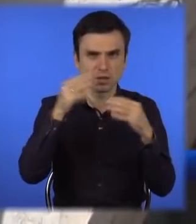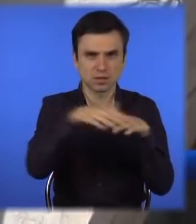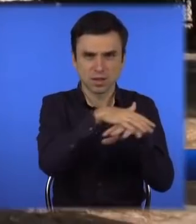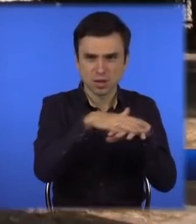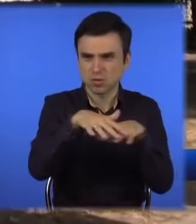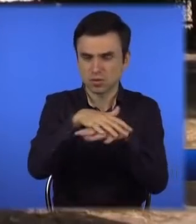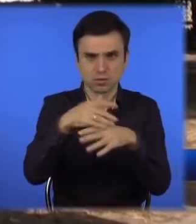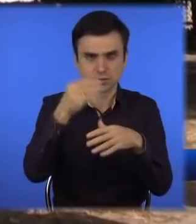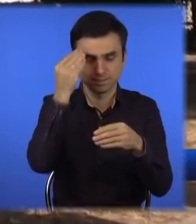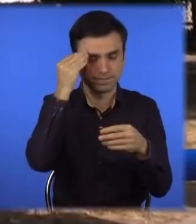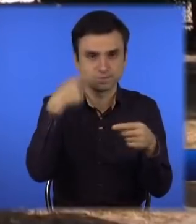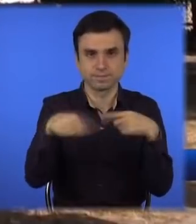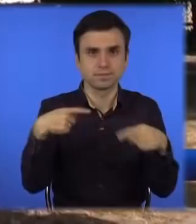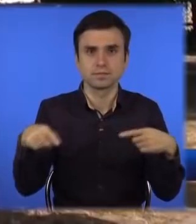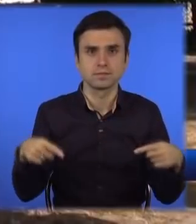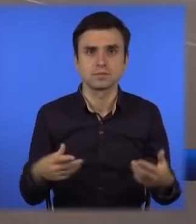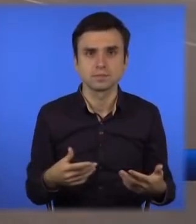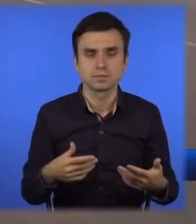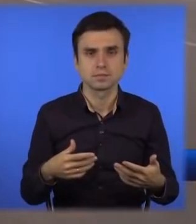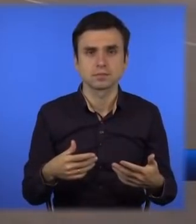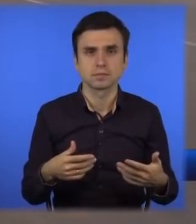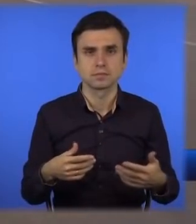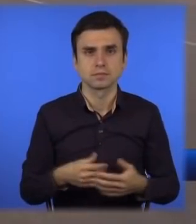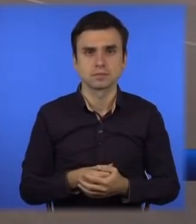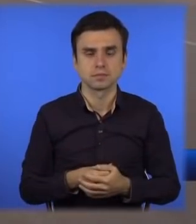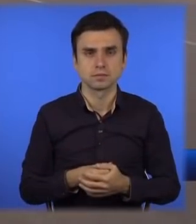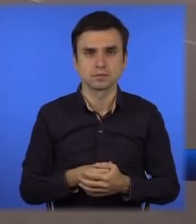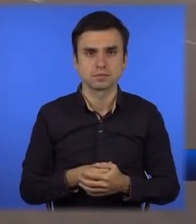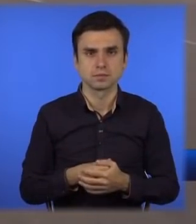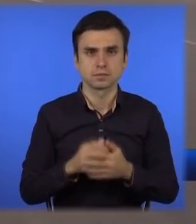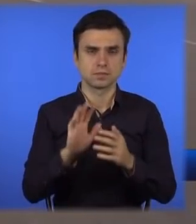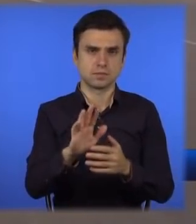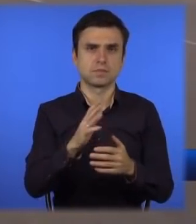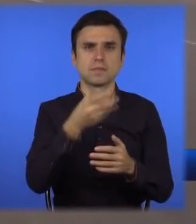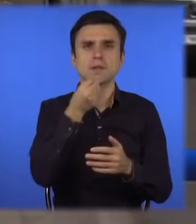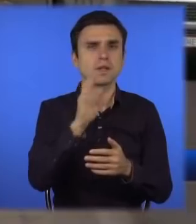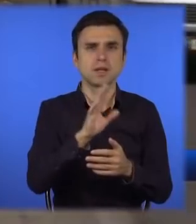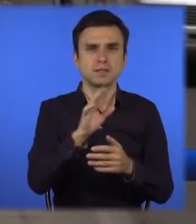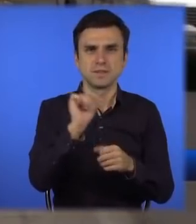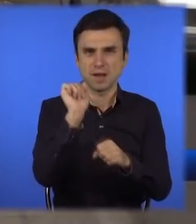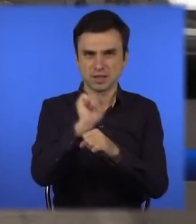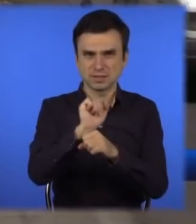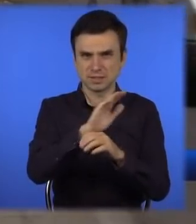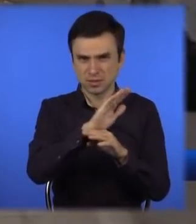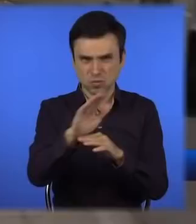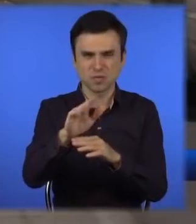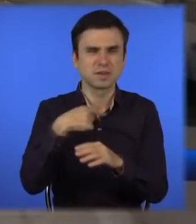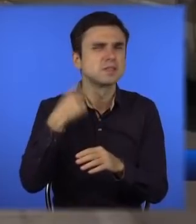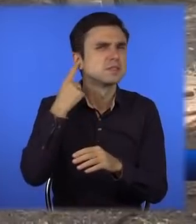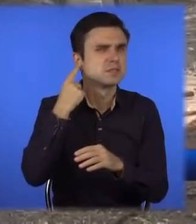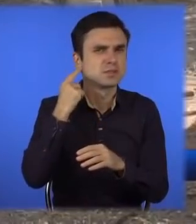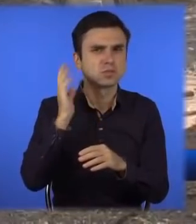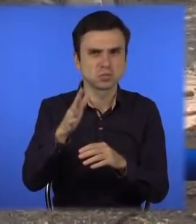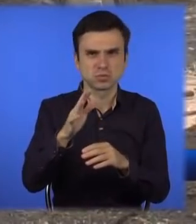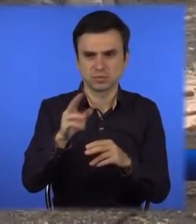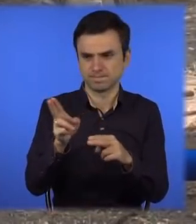та вирішили побудувати на її місці магазин. Нового продуктового за весь цей час так і не звели. Та й ремонту стара забудова до